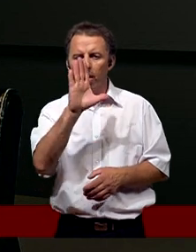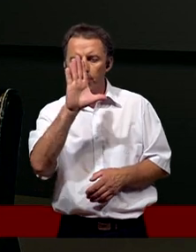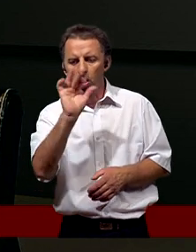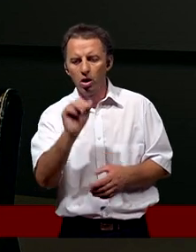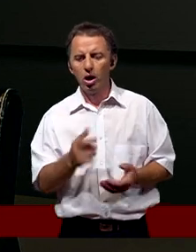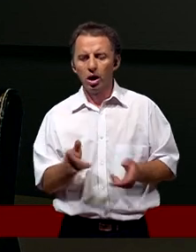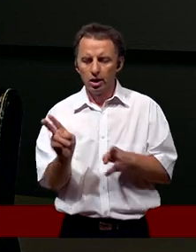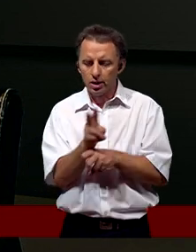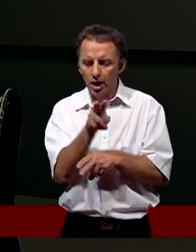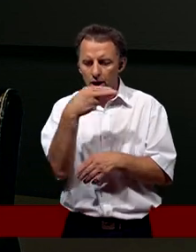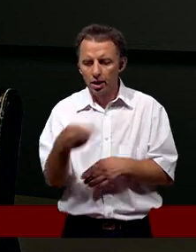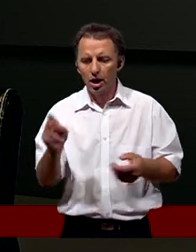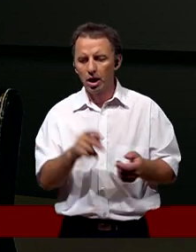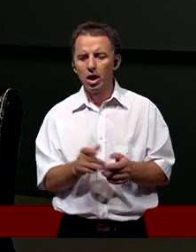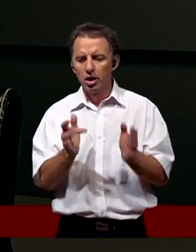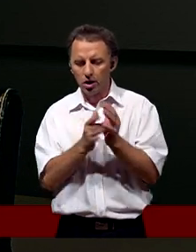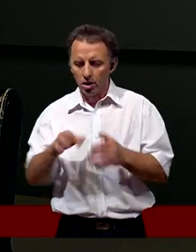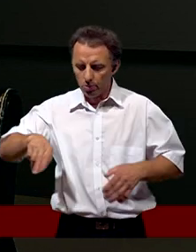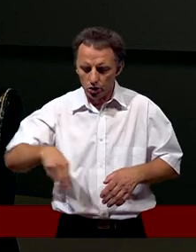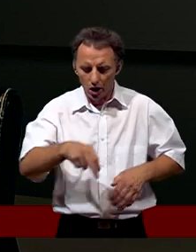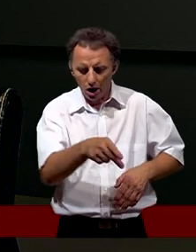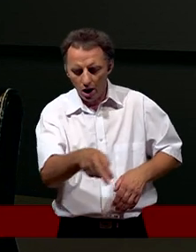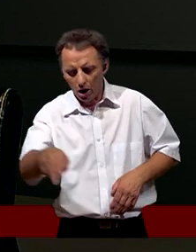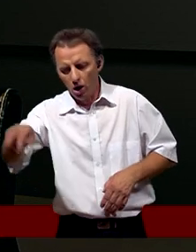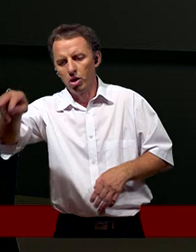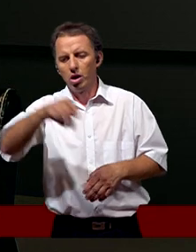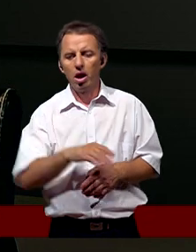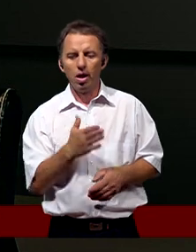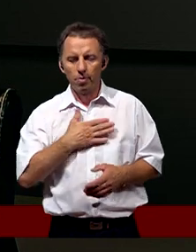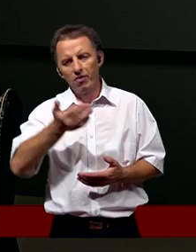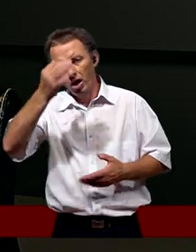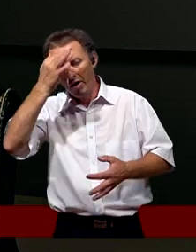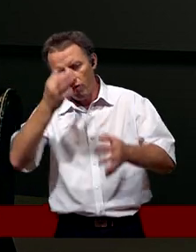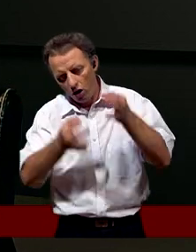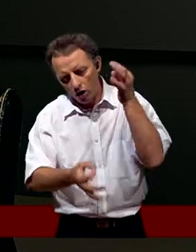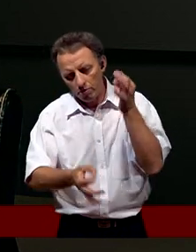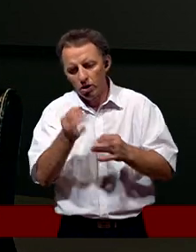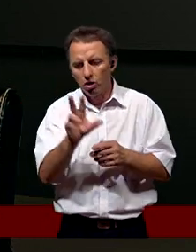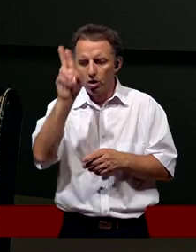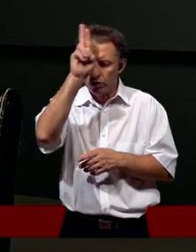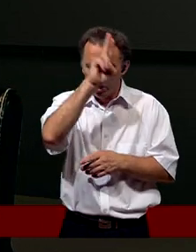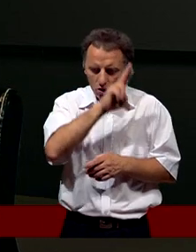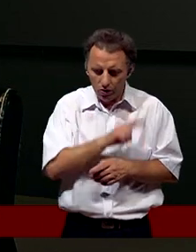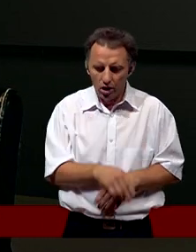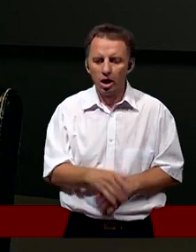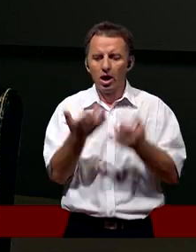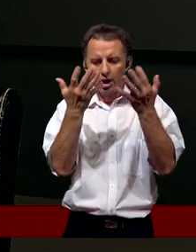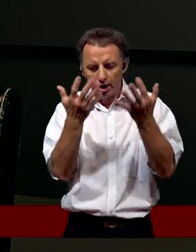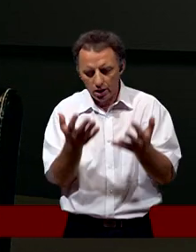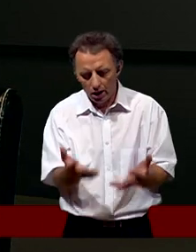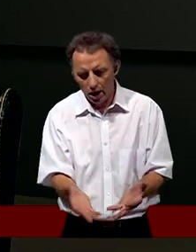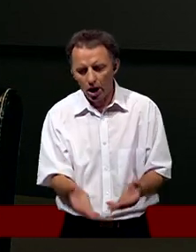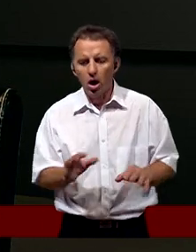Bo wiadomo, że wtedy, kiedy Jezus do nas przychodzi, no to my ma wątpliwości, prawda? Czy rzeczywiście On mnie uzdrowi? Rzeczywiście